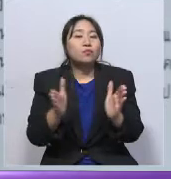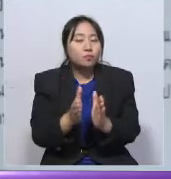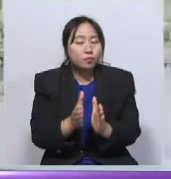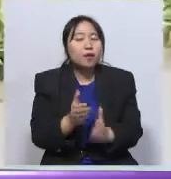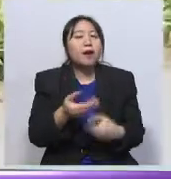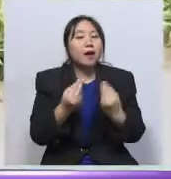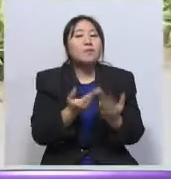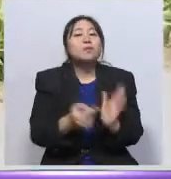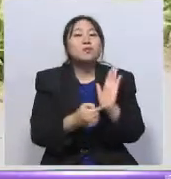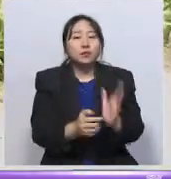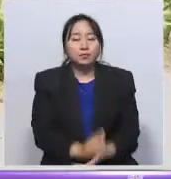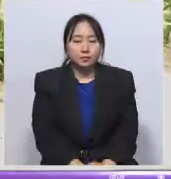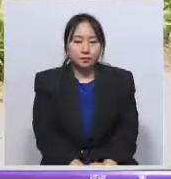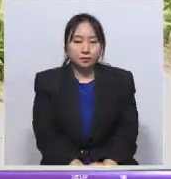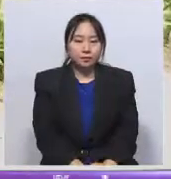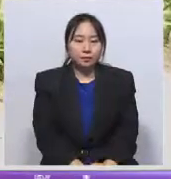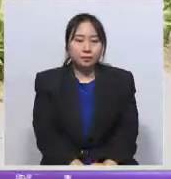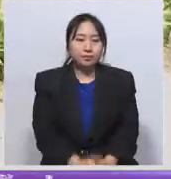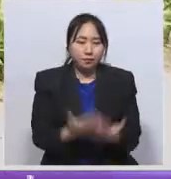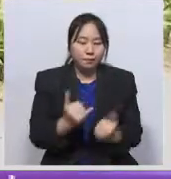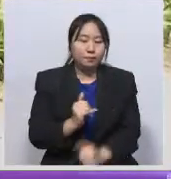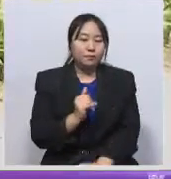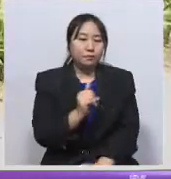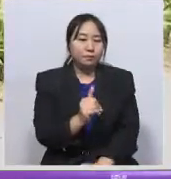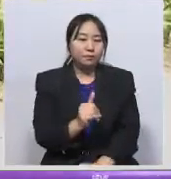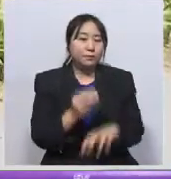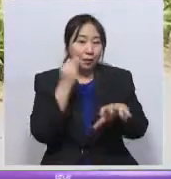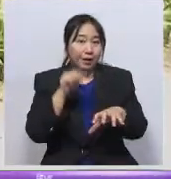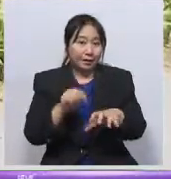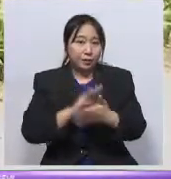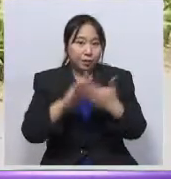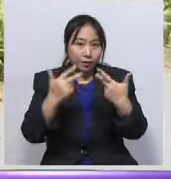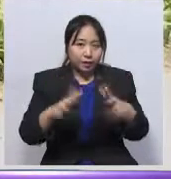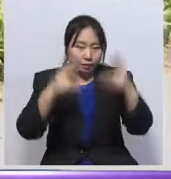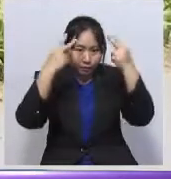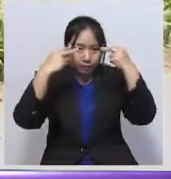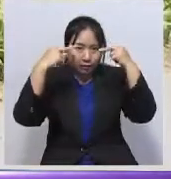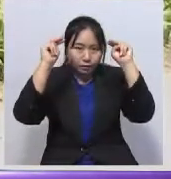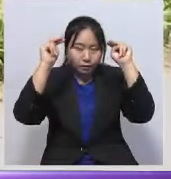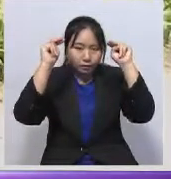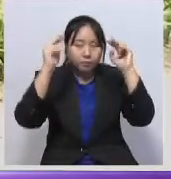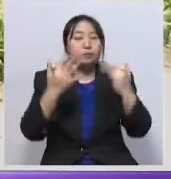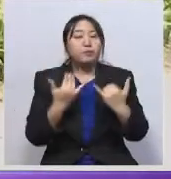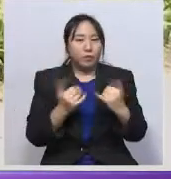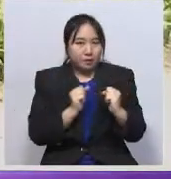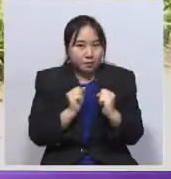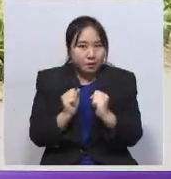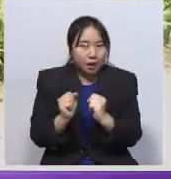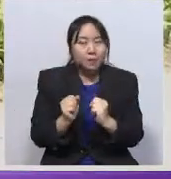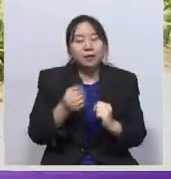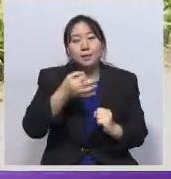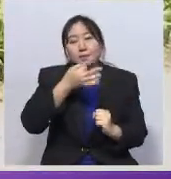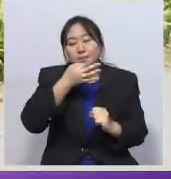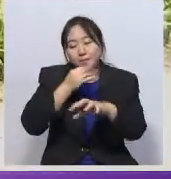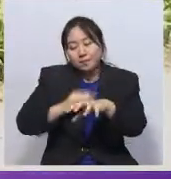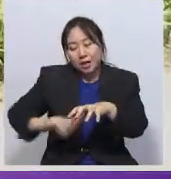ให้เป็นแนวทาง และหลังจากการลงพื้นที่ที่บ้านเปรตในเสร็จสิ้นแล้วนะคะนายกรัฐมนตรีก็อยู่ระหว่างการเดินทางไปที่เกาะช้างจัง